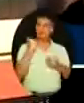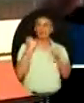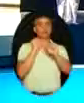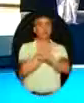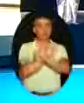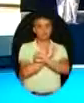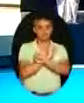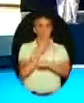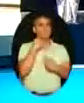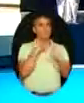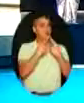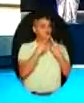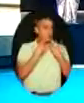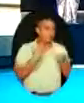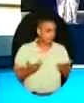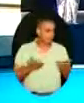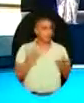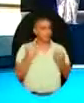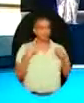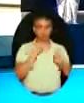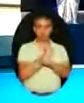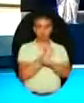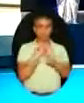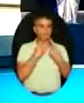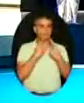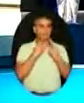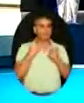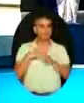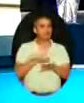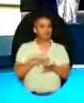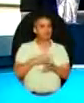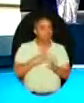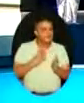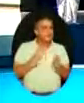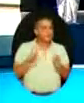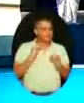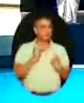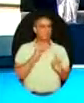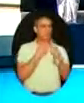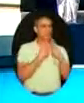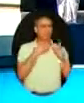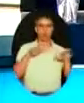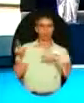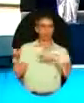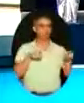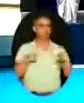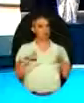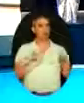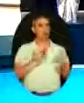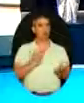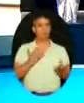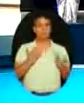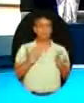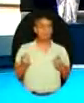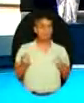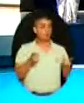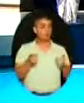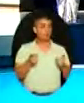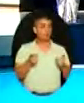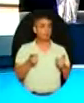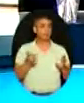אמריקאי, והיה שחרור אסירים, היה שחרור אסירים ומסע ומתן, והייתה תחושה שיש דיאלוג בין הממשלות. תמימות הדעים